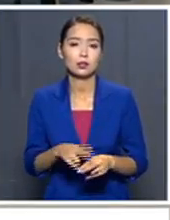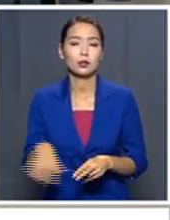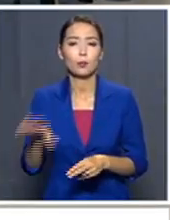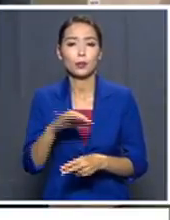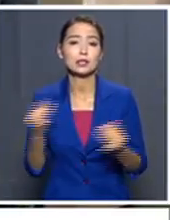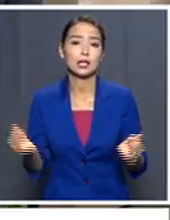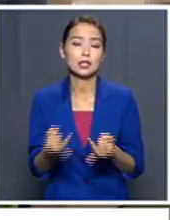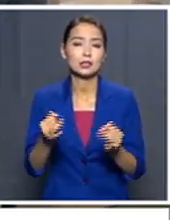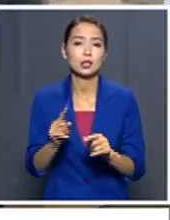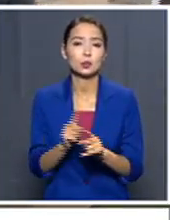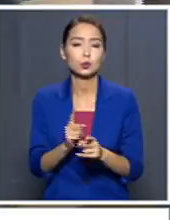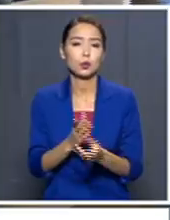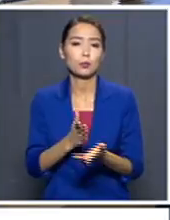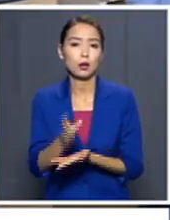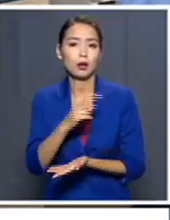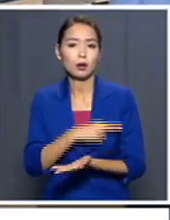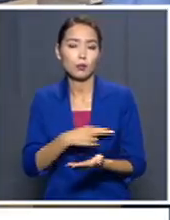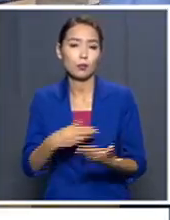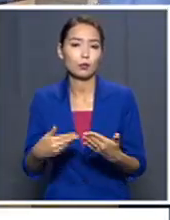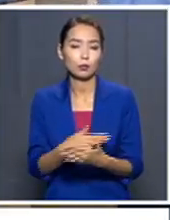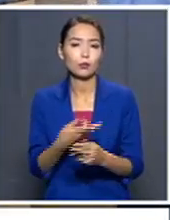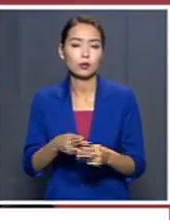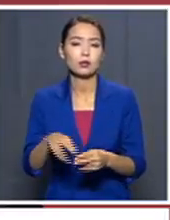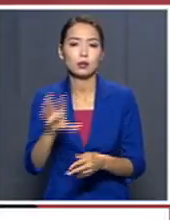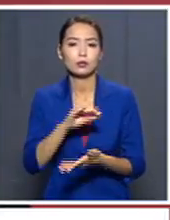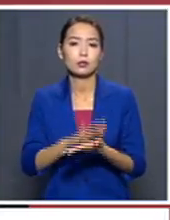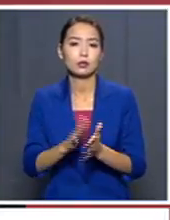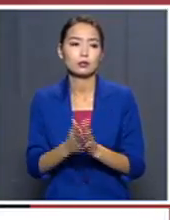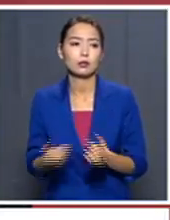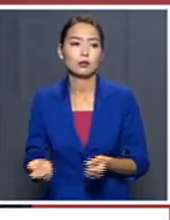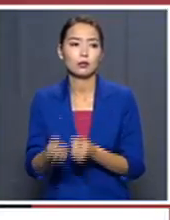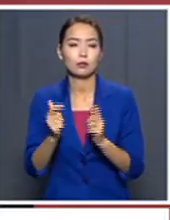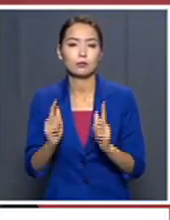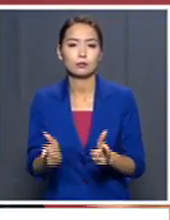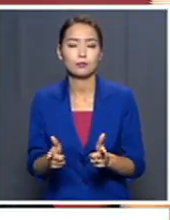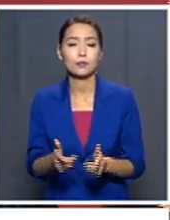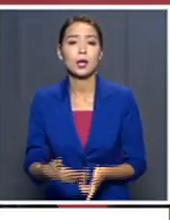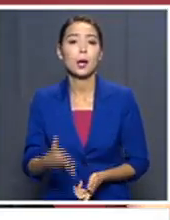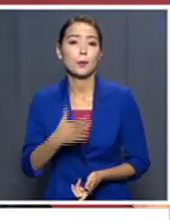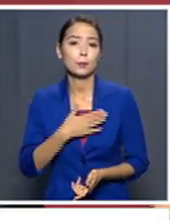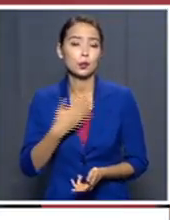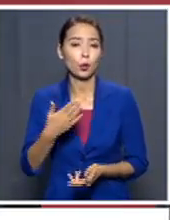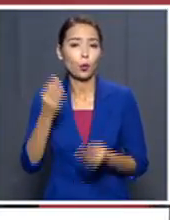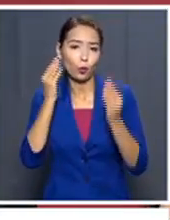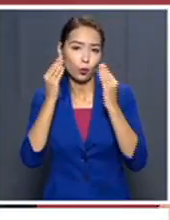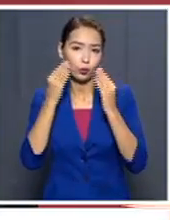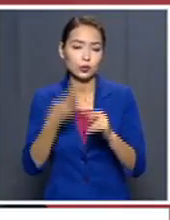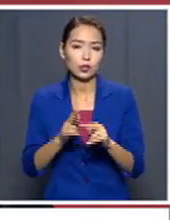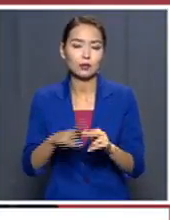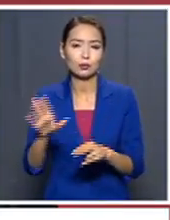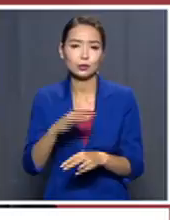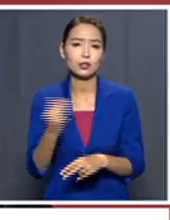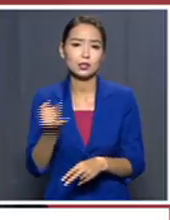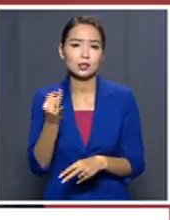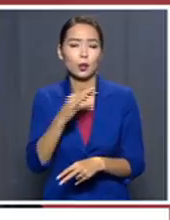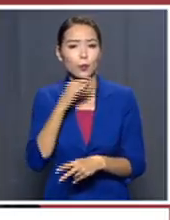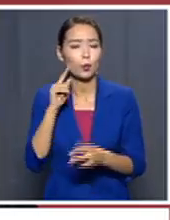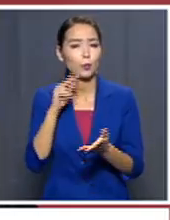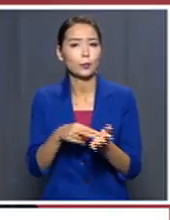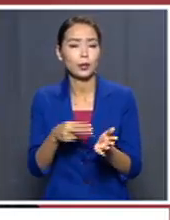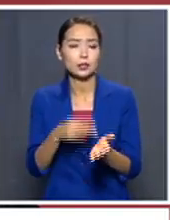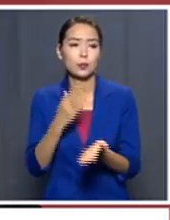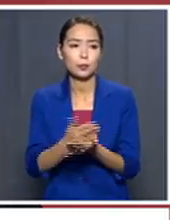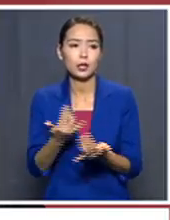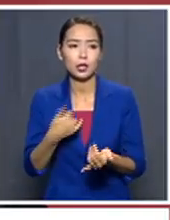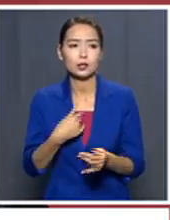болса, ондағы қорлар қаржы құйып қолдауға дайын. Менің ойымша, сіздерде қызықты стартаптар жетерлік. Өйткені елдеріңізде